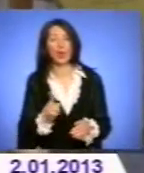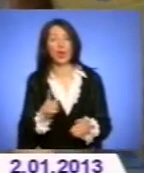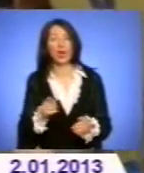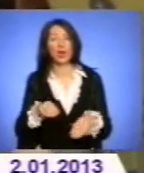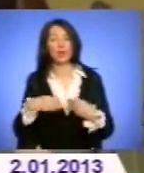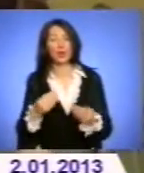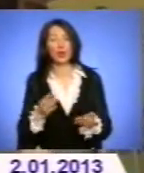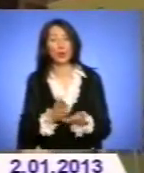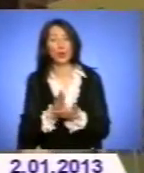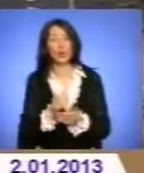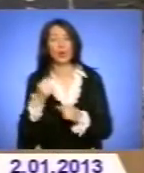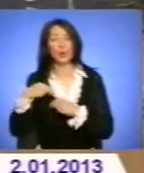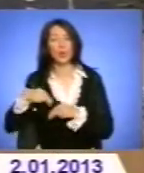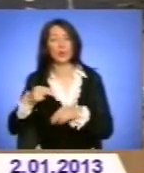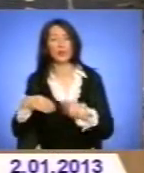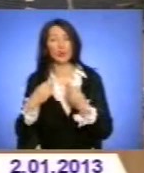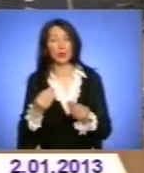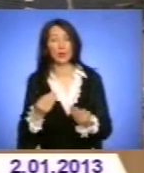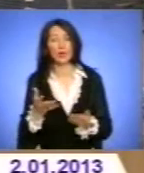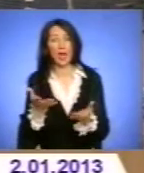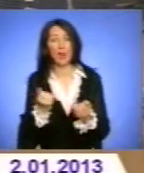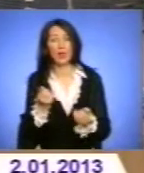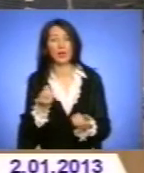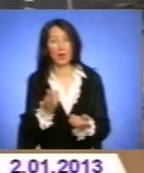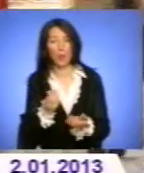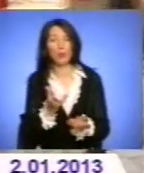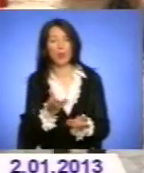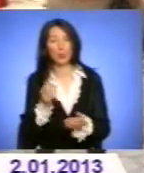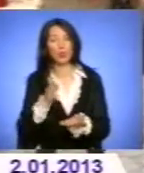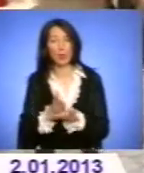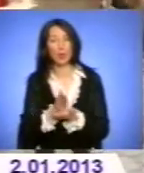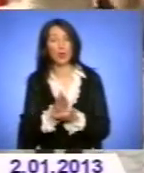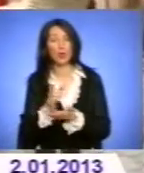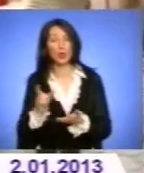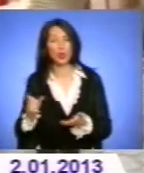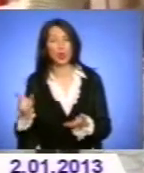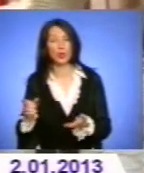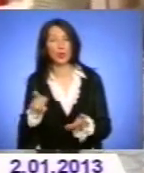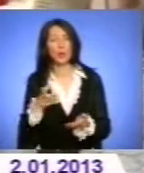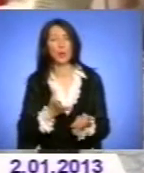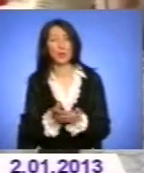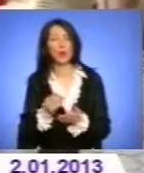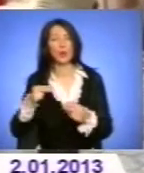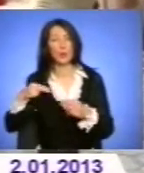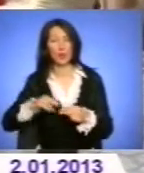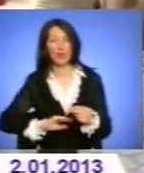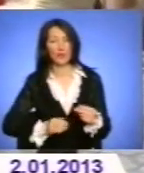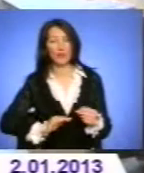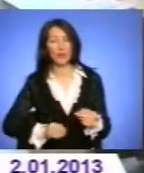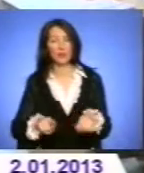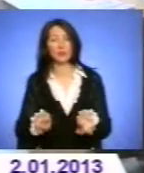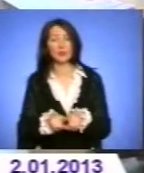послуги. Її оплачуватимуть працедавці. У законі також прописана норма, згідно з якою забороняється в оголошеннях про